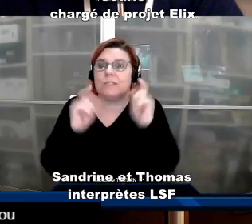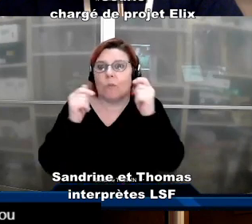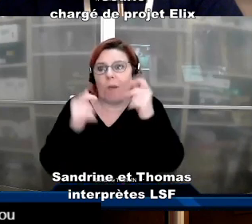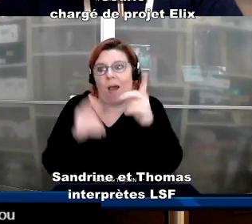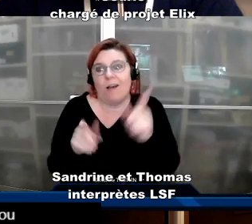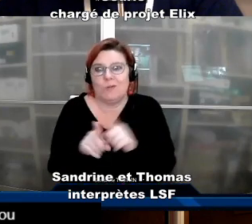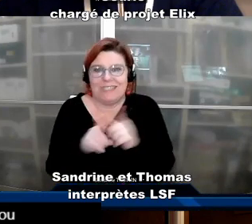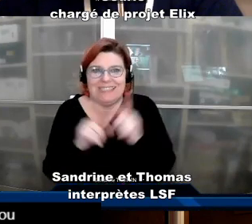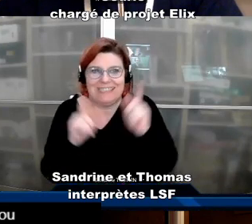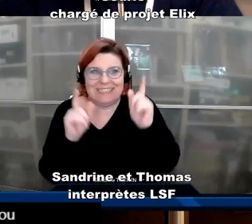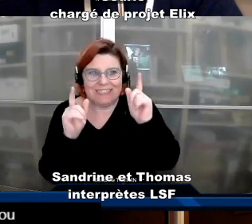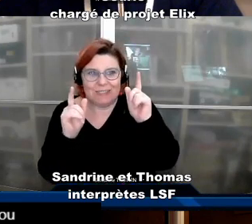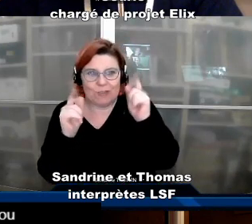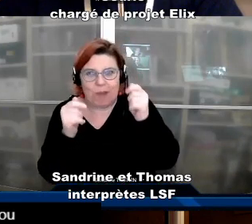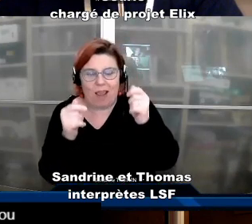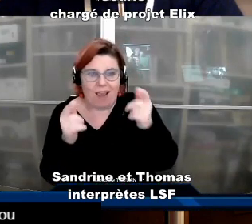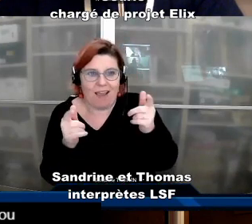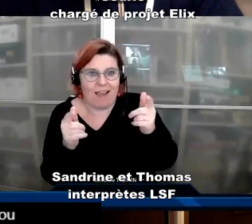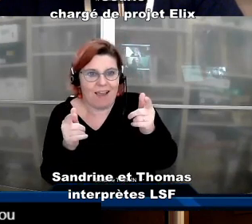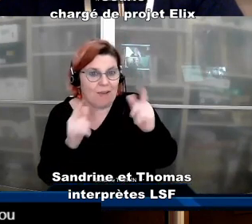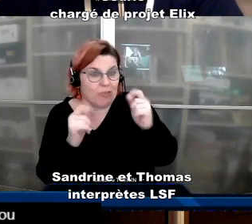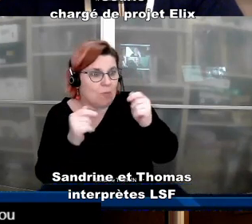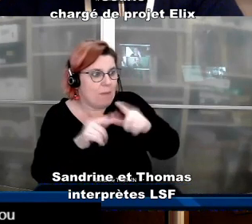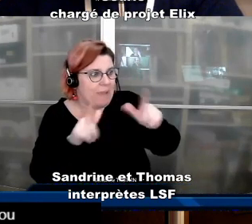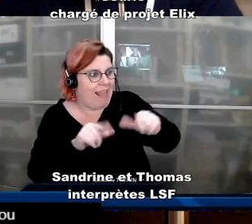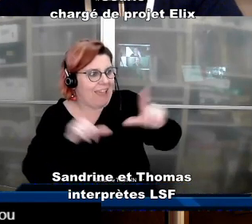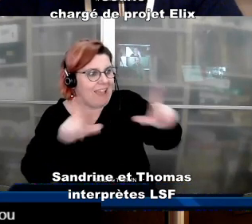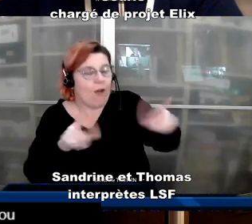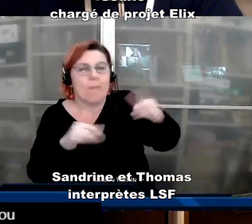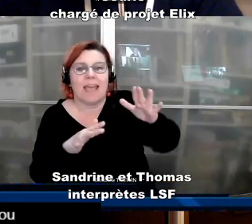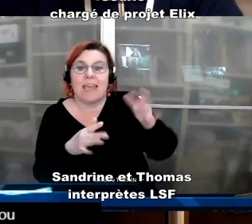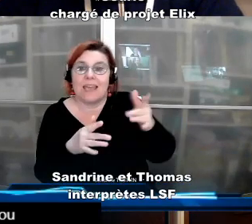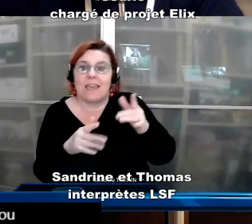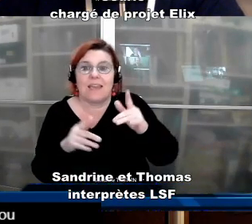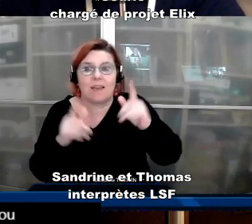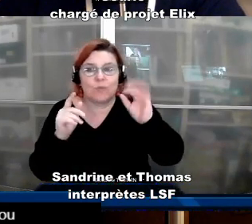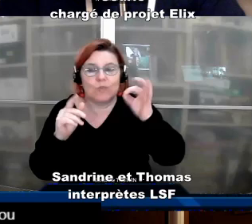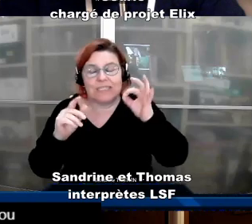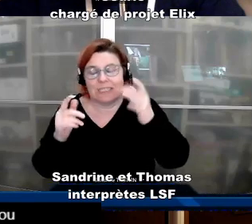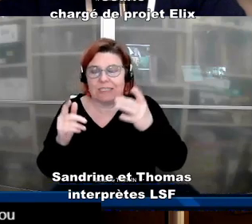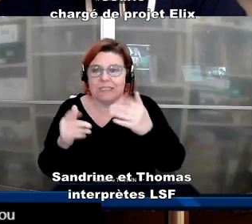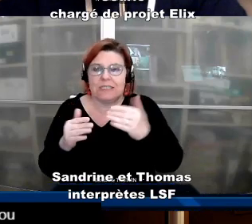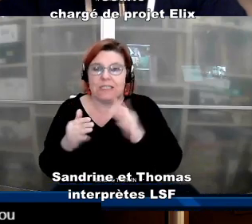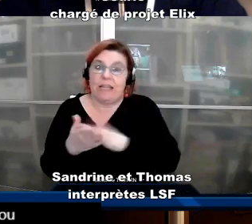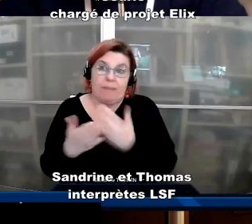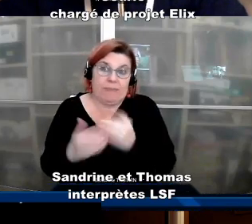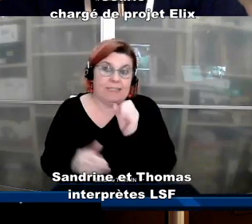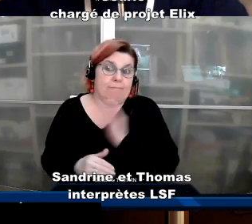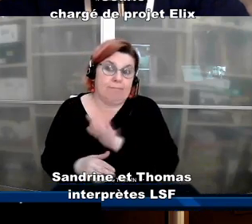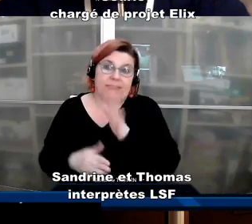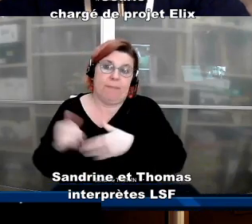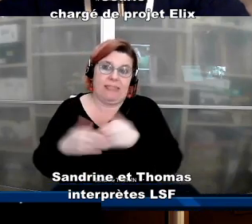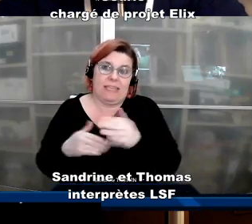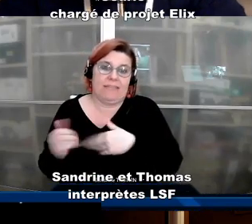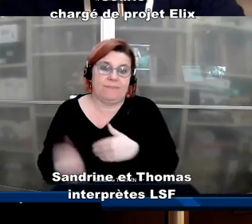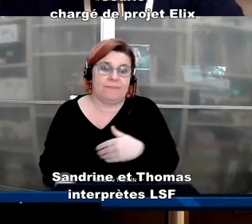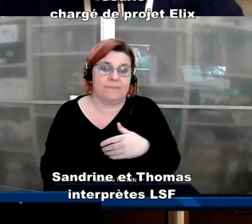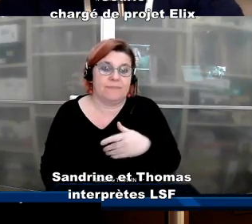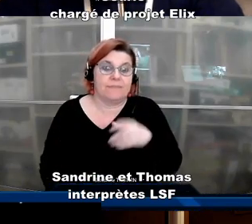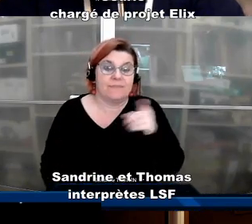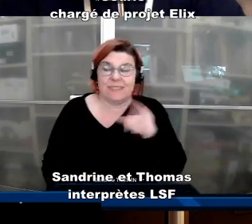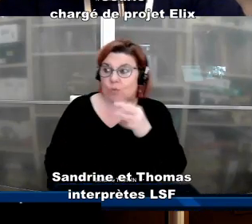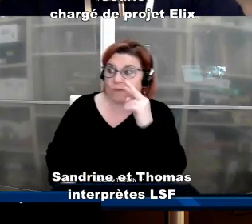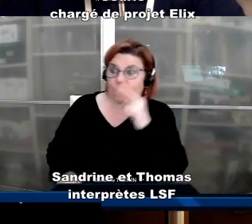c'est juste qu'il n'est pas à l'écran. Mais voilà, interprète, c'est un métier. Bah, il se relaye, c'est vrai qu'on a pu le voir avec